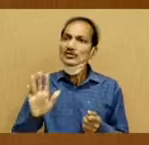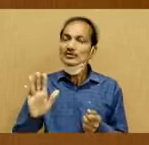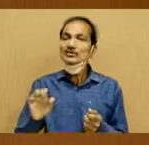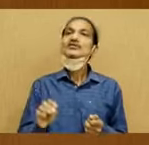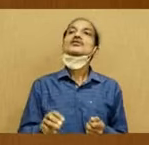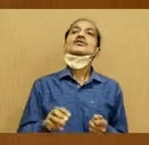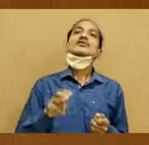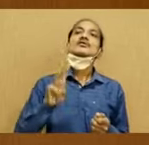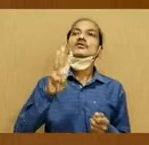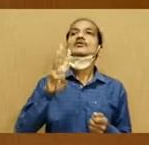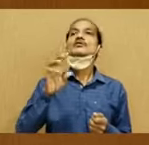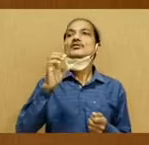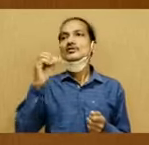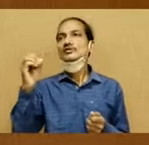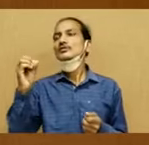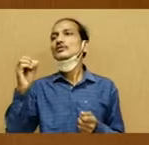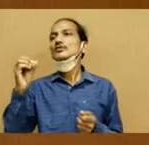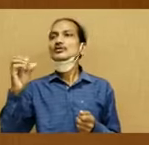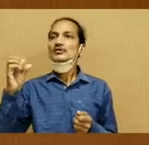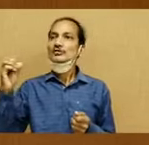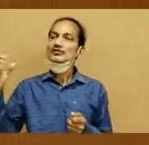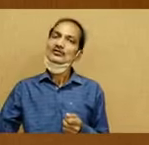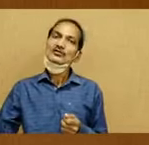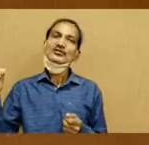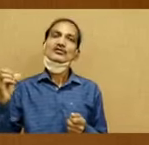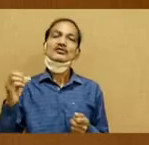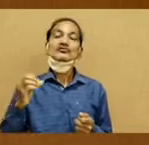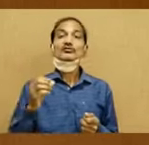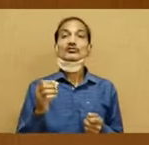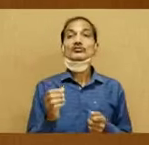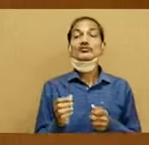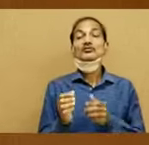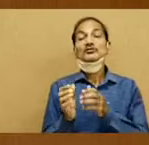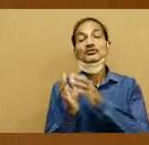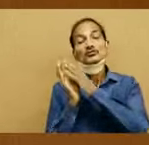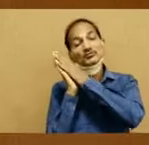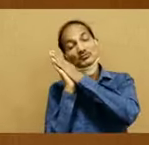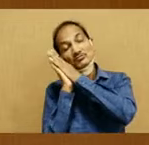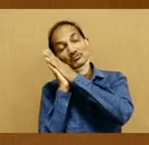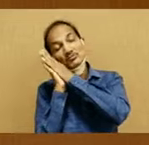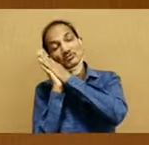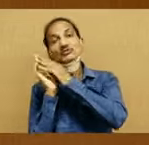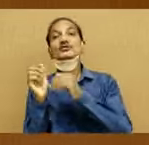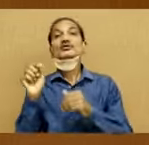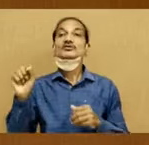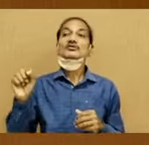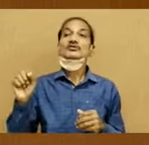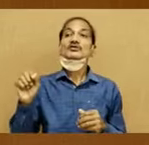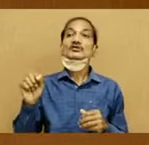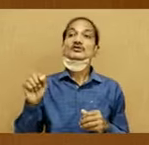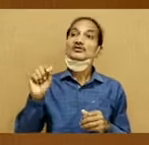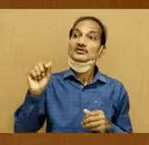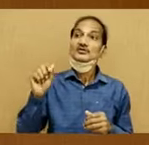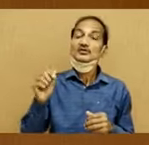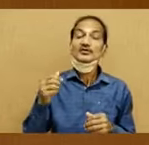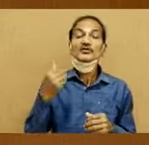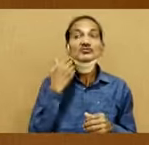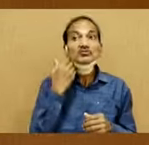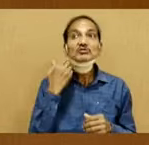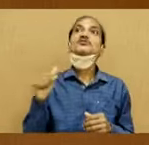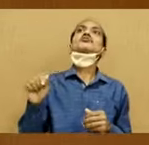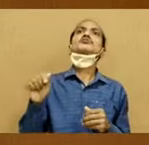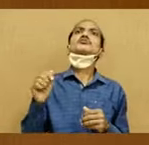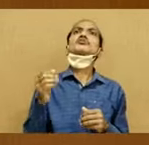ଶଯ୍ୟା ହସ୍ପିଟାଲରେ, କୋଭିଡ୍ ହସ୍ପିଟାଲରେ ପ୍ରସ୍ତୁତ ଅଛି। ପେସେଣ୍ଟ କେତେ? ମାତ୍ର 41।